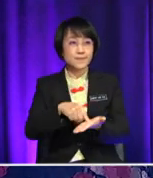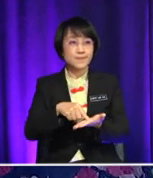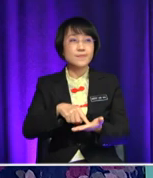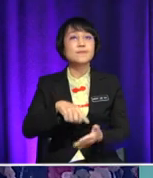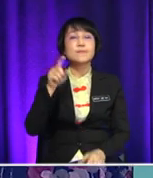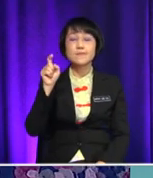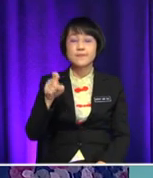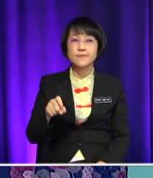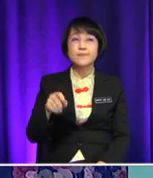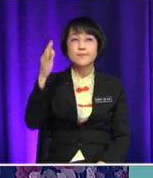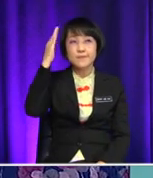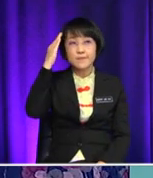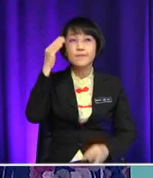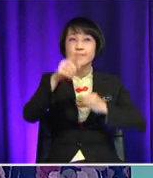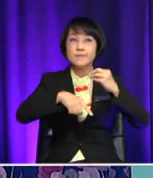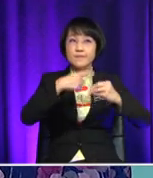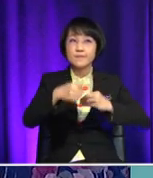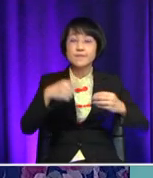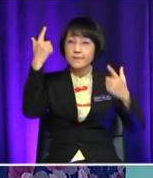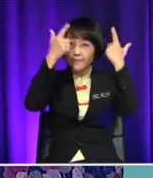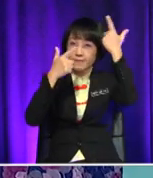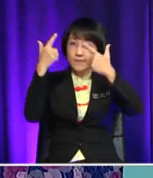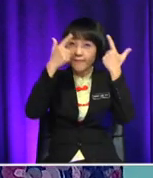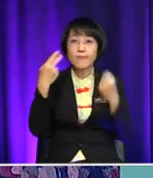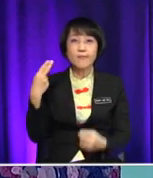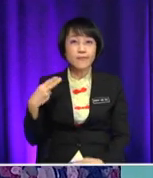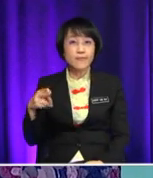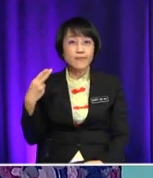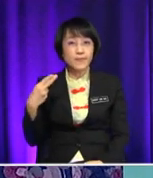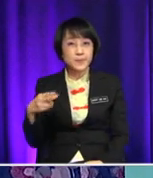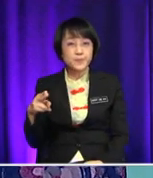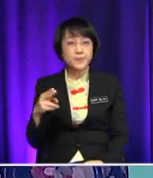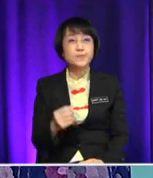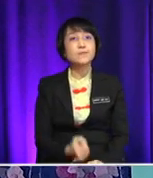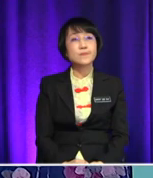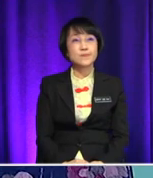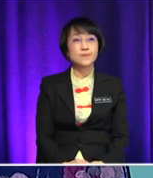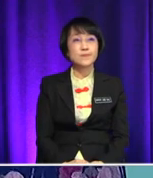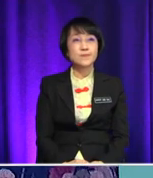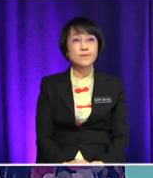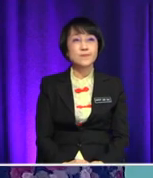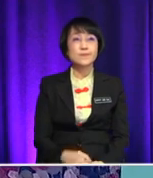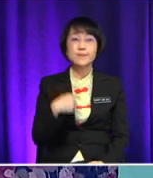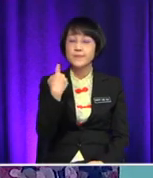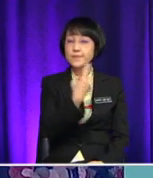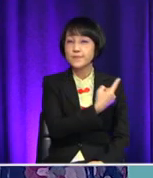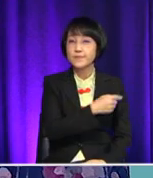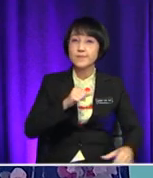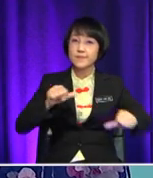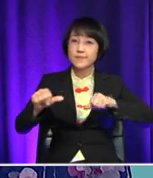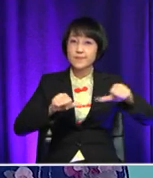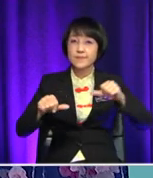hijau baik seterusnya Makasih ya atas jawaban yang diberikan kita nak kepada yang